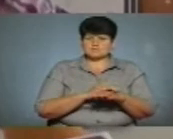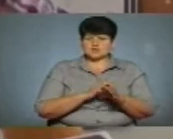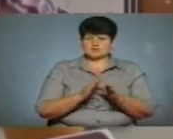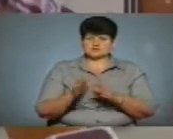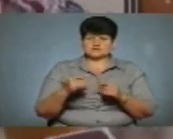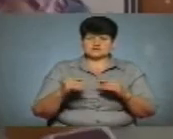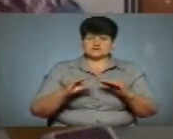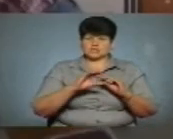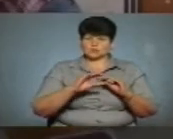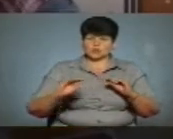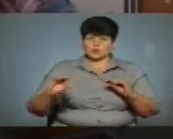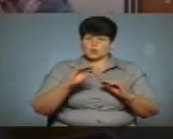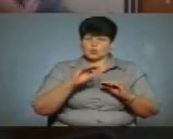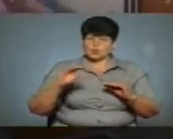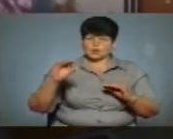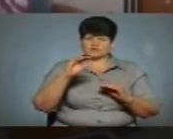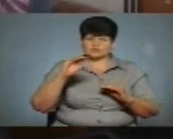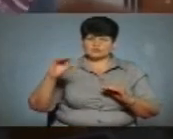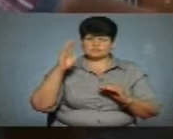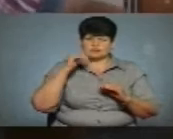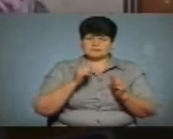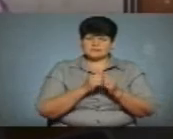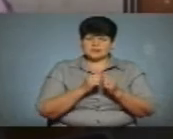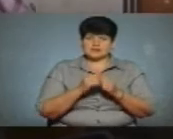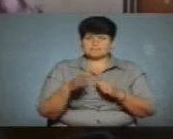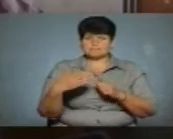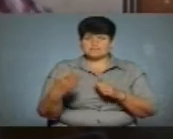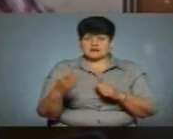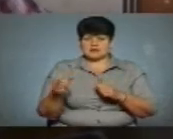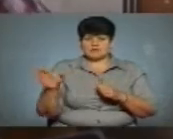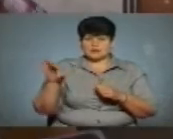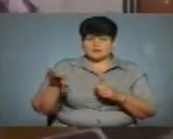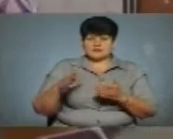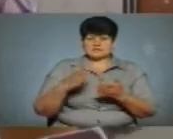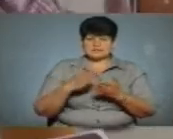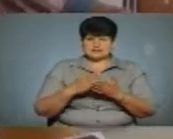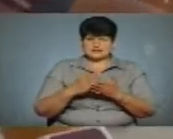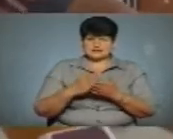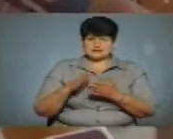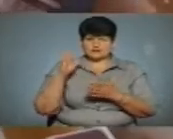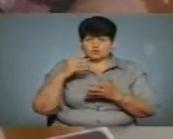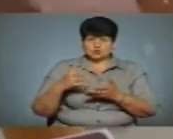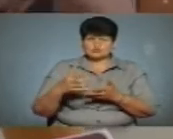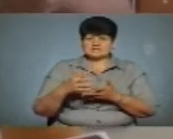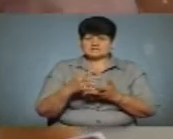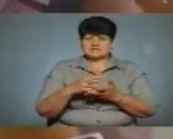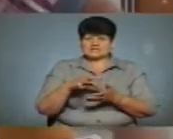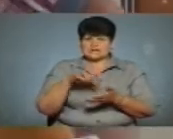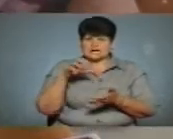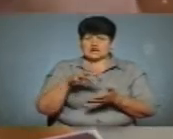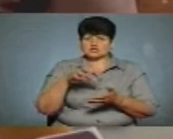товщах води, біля самого правого берега, так, розміщені водозабірники, які качають цю